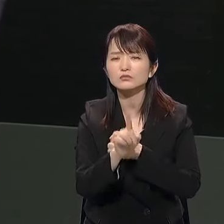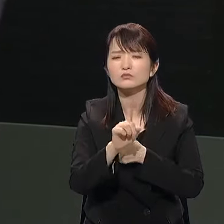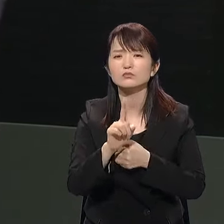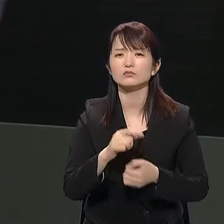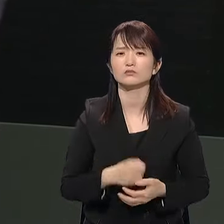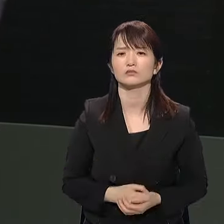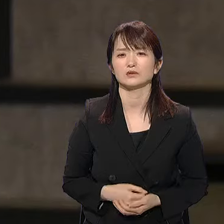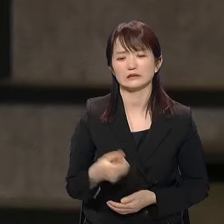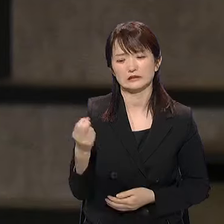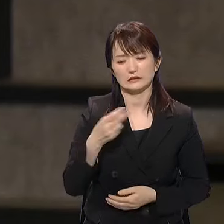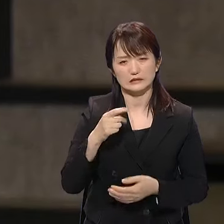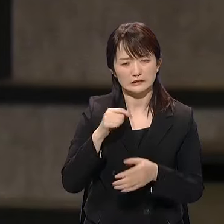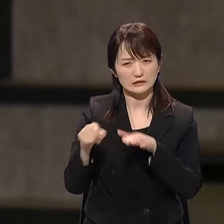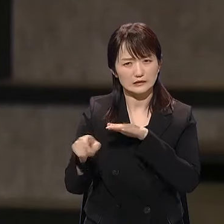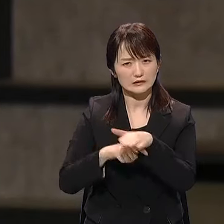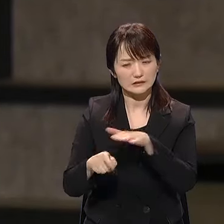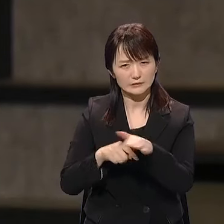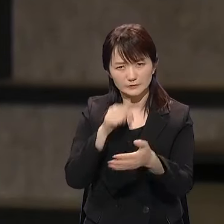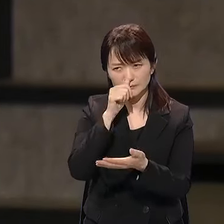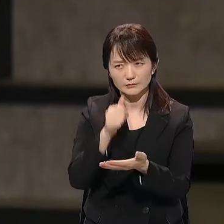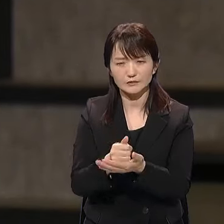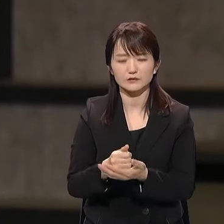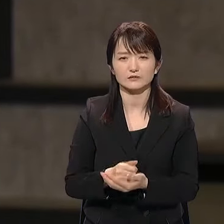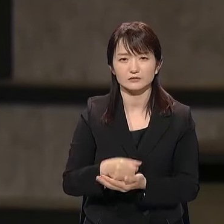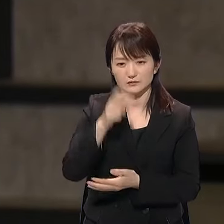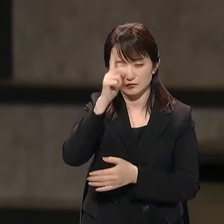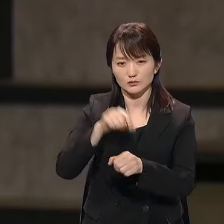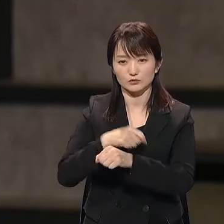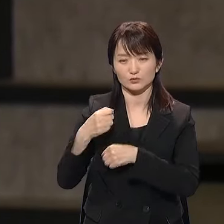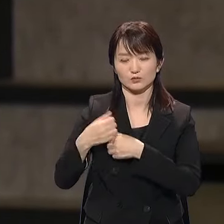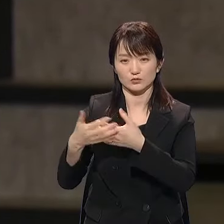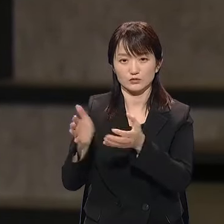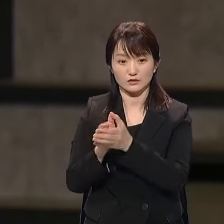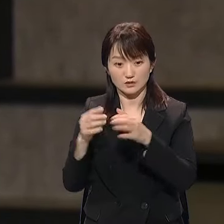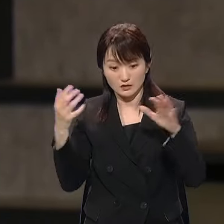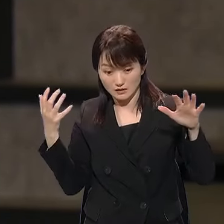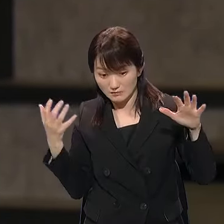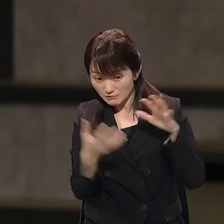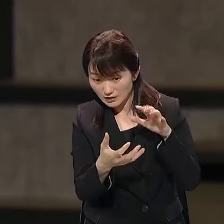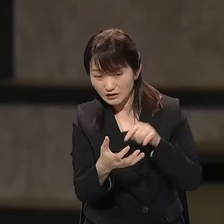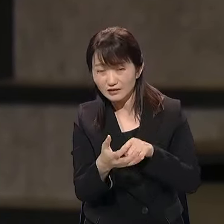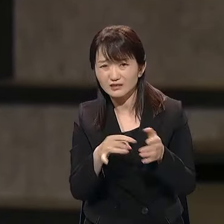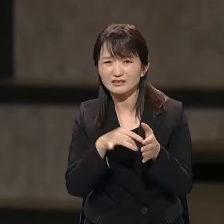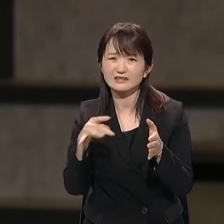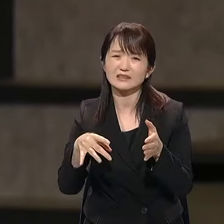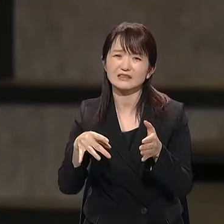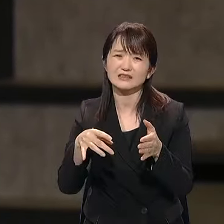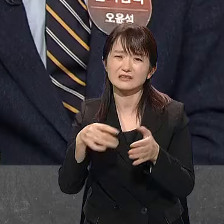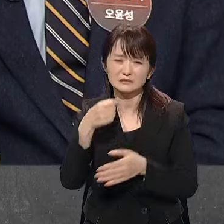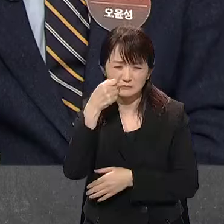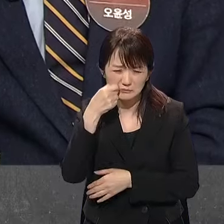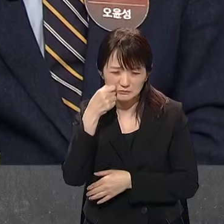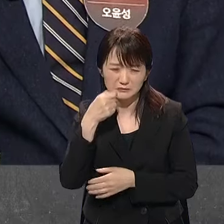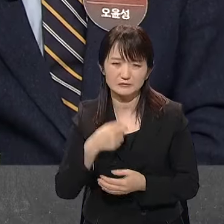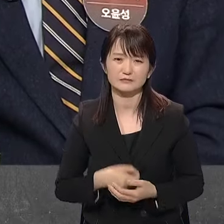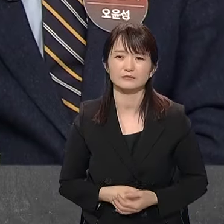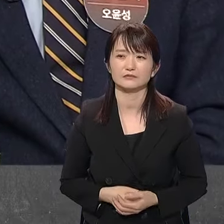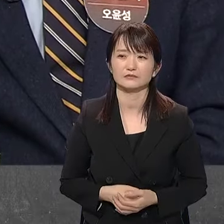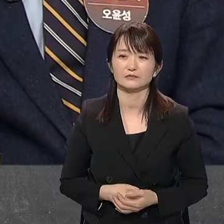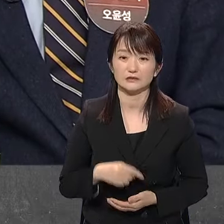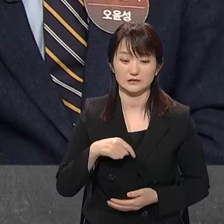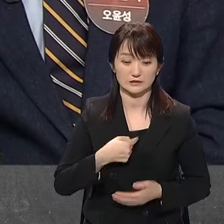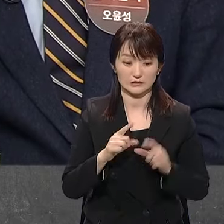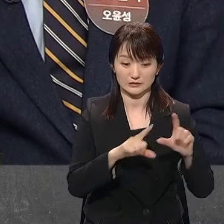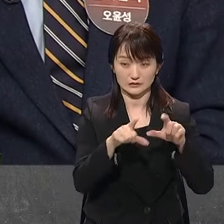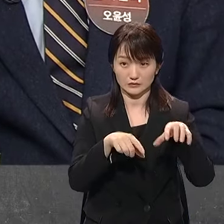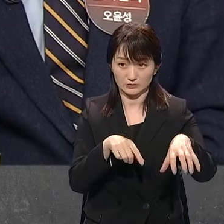이 상습 절도에 경찰 특공대가 출동하는 거, 이건 정말 우리 세금이 좀 아깝다는 생각이 드는데요. 자기가 거주하고